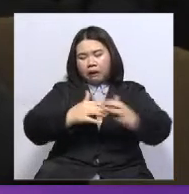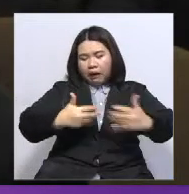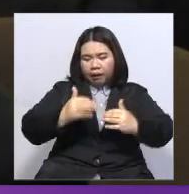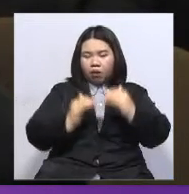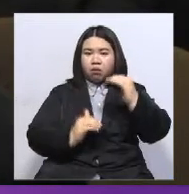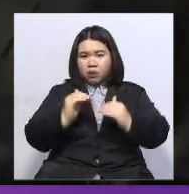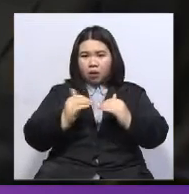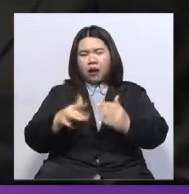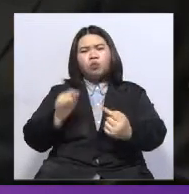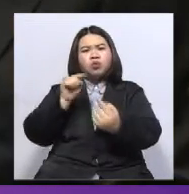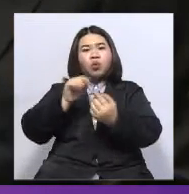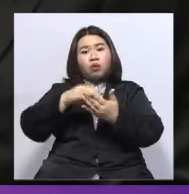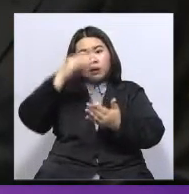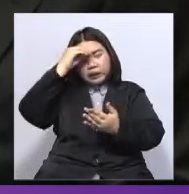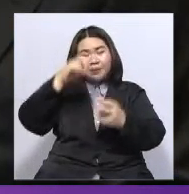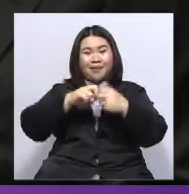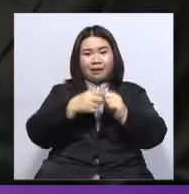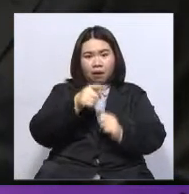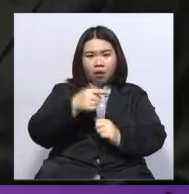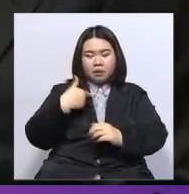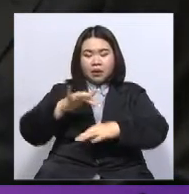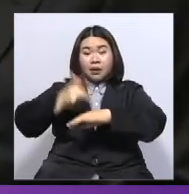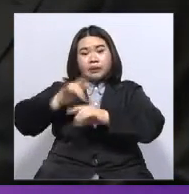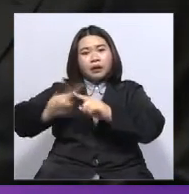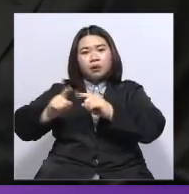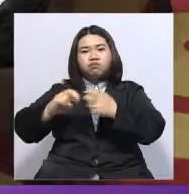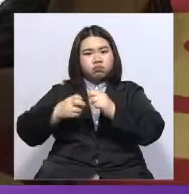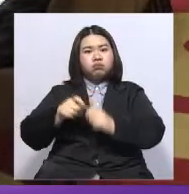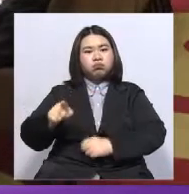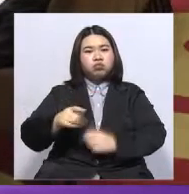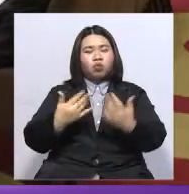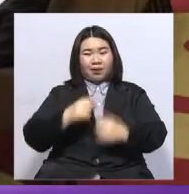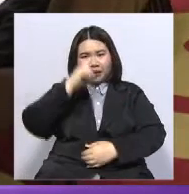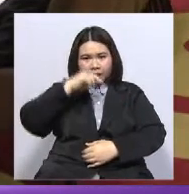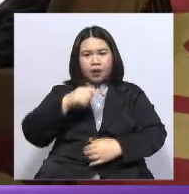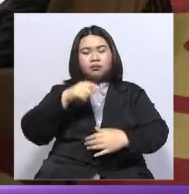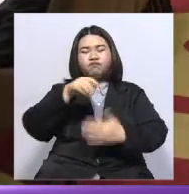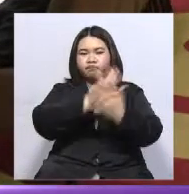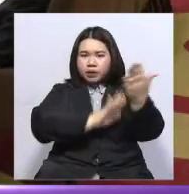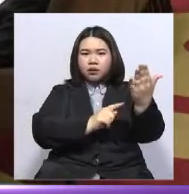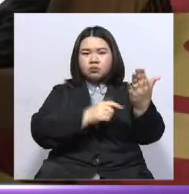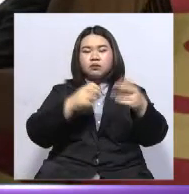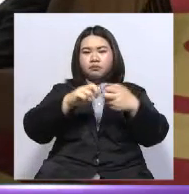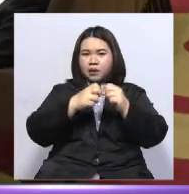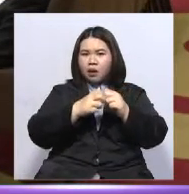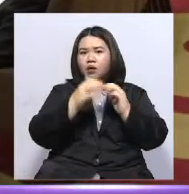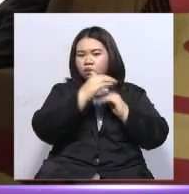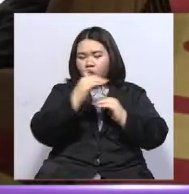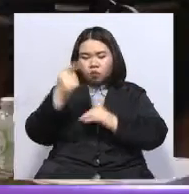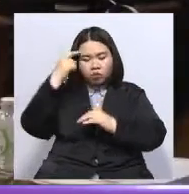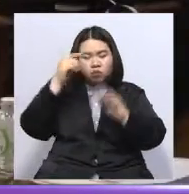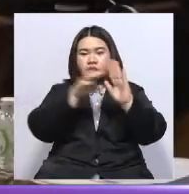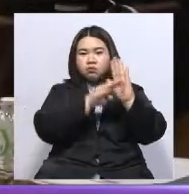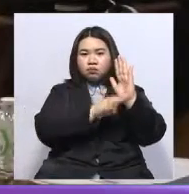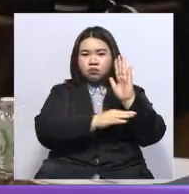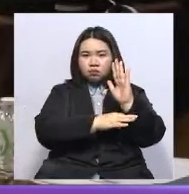ถึงการศึกษารวมไปถึงปัญหาความสมดุลทางธรรมชาติประเทศไทยจึงต้องมีการกำหนดแนวทางในการรับมือในระยะยาวด้ว